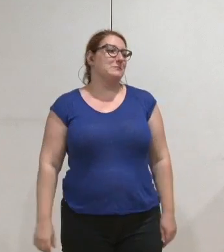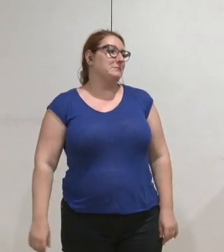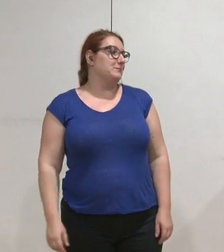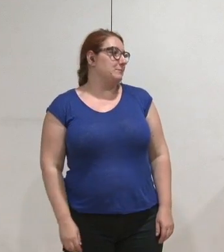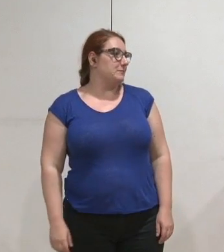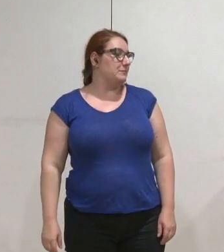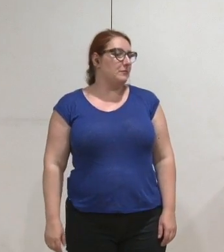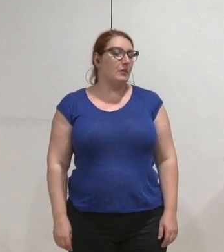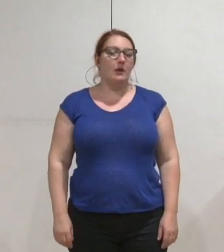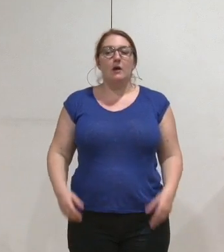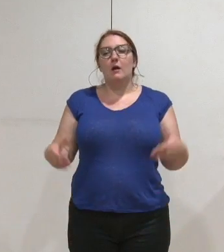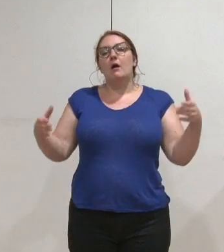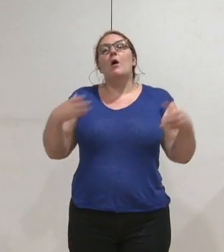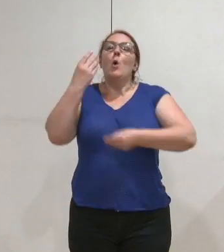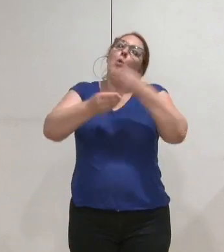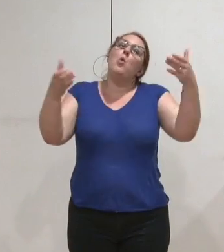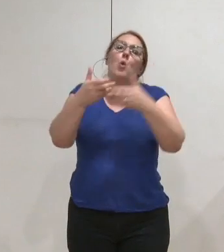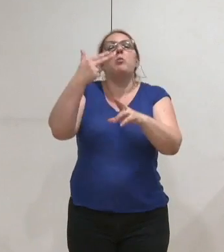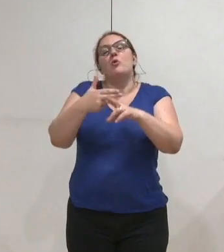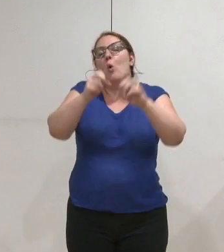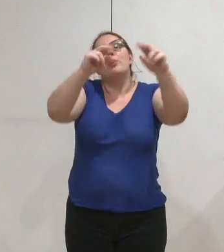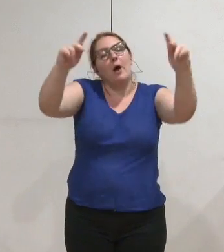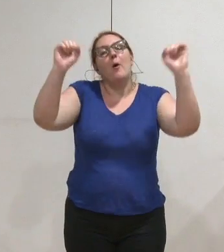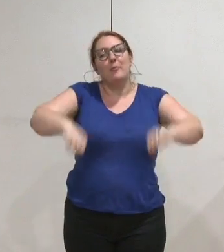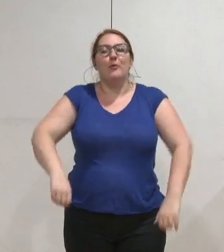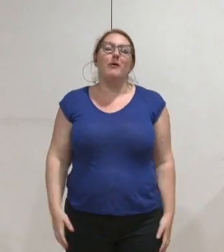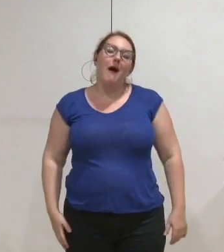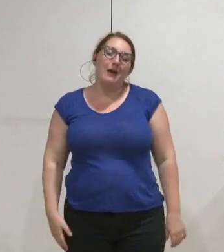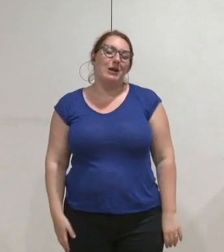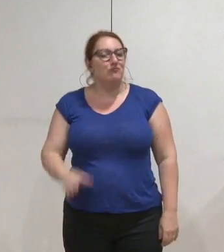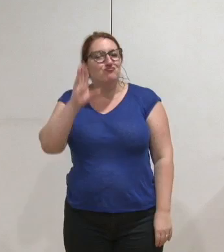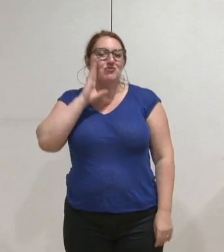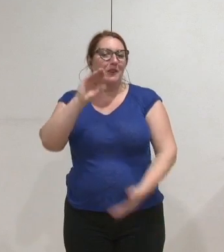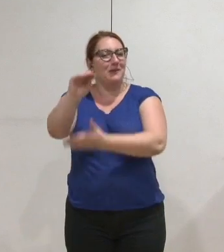ça le nom du groupe si vous voulez allez on vous